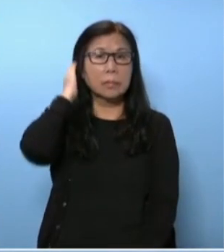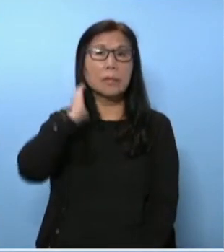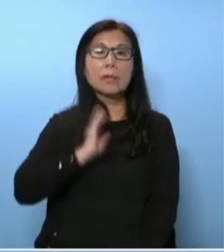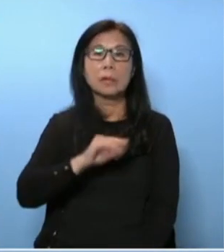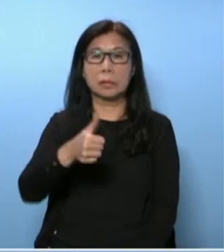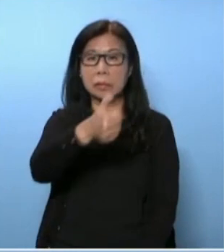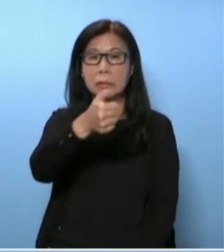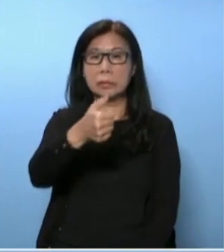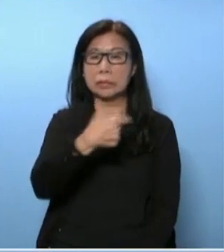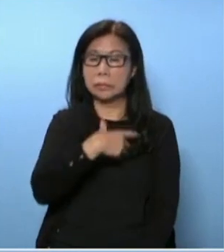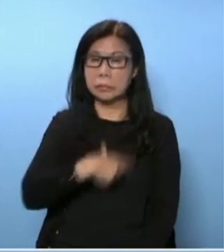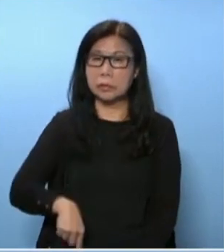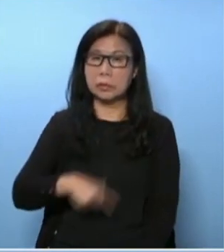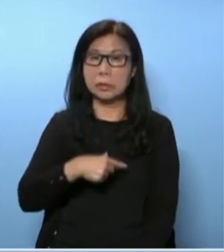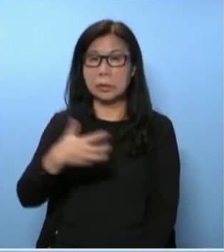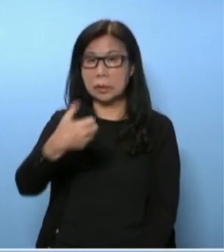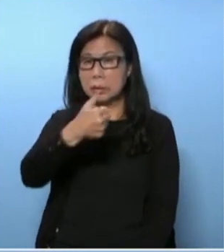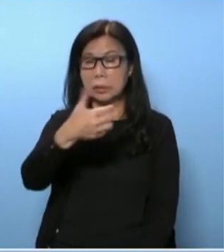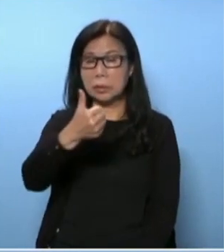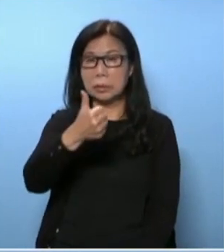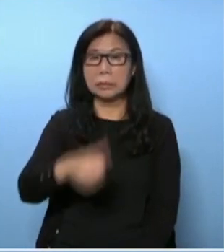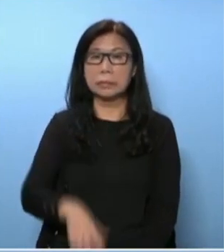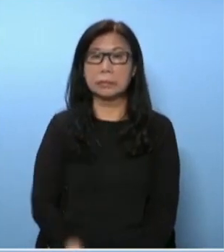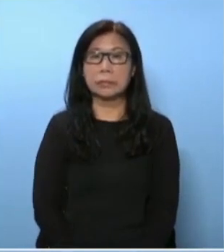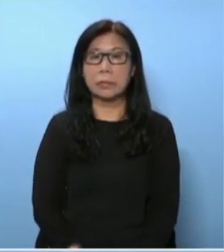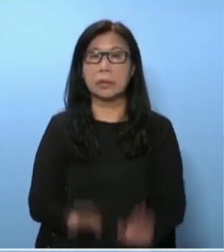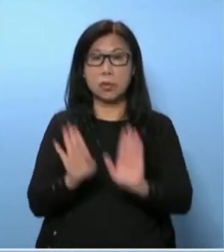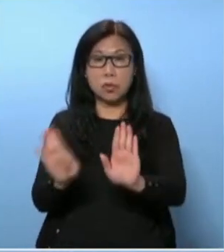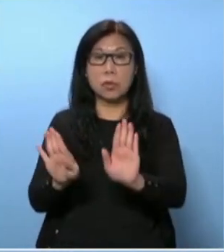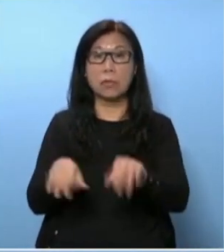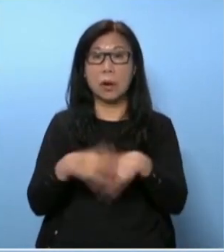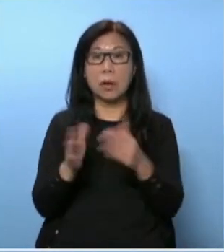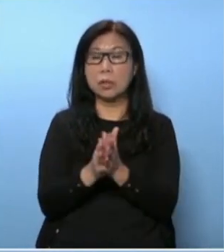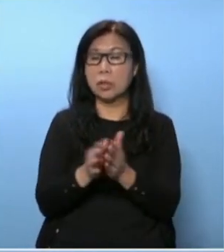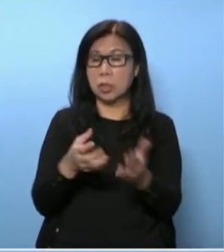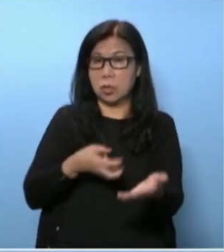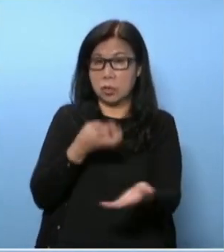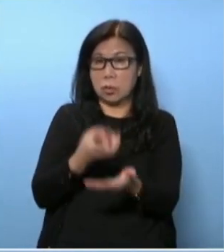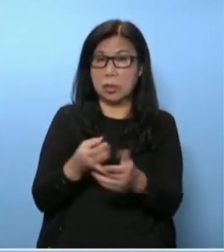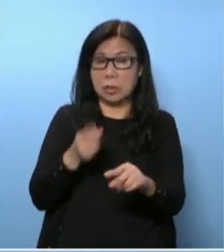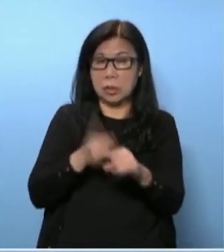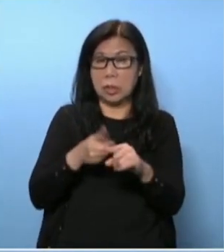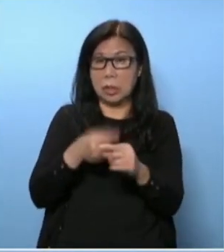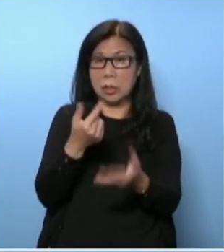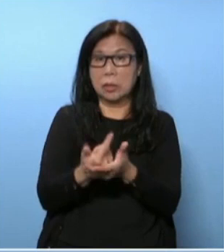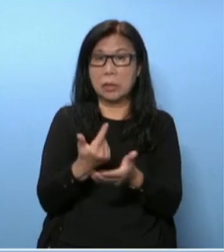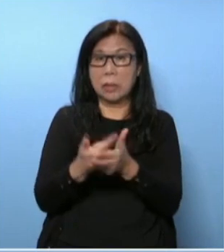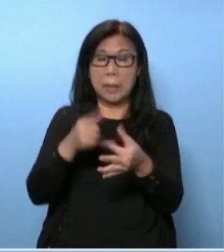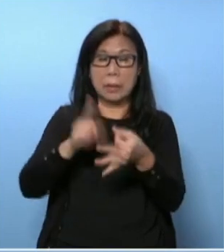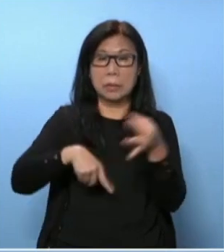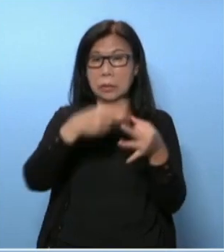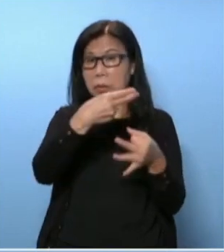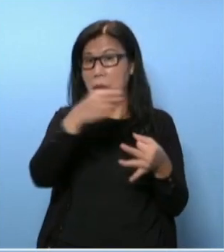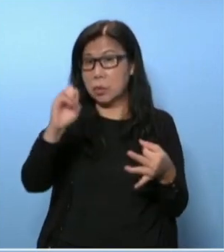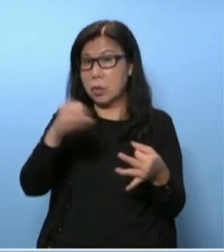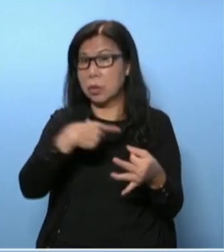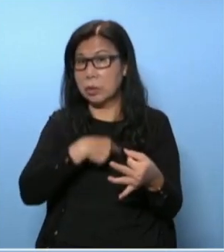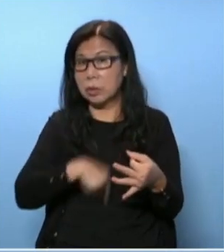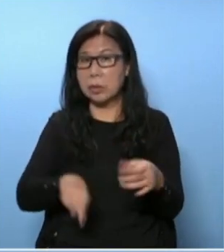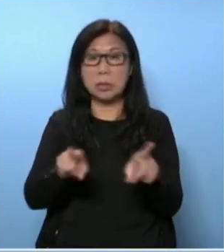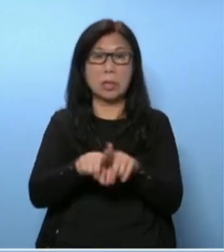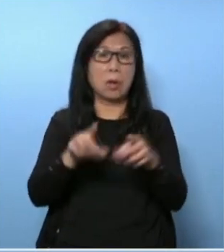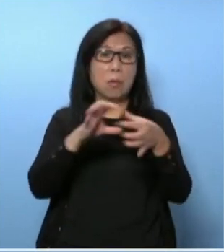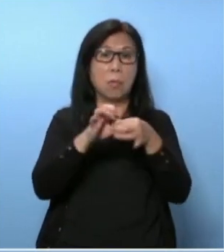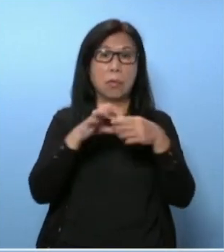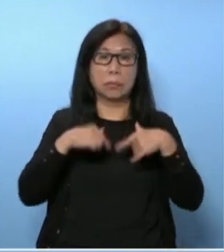多謝主席。咁即係呢個預防咧，梗係重要啦。我其實都好似何俊賢關注。咁我